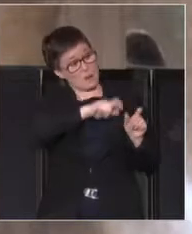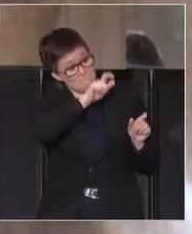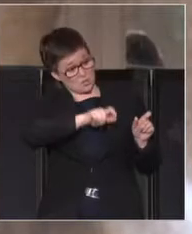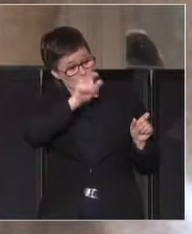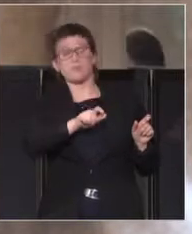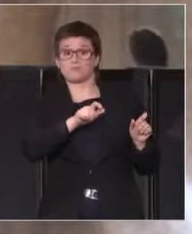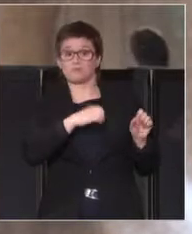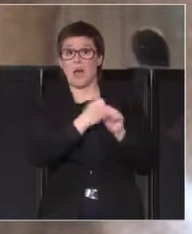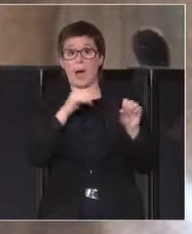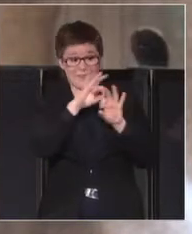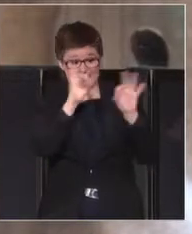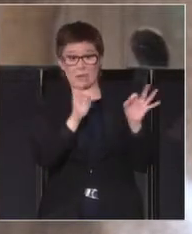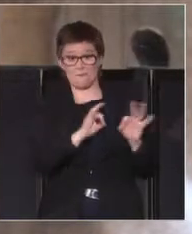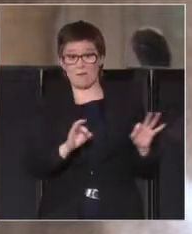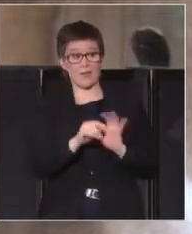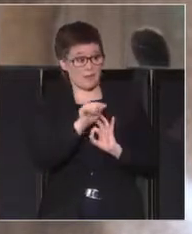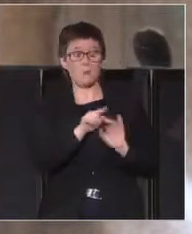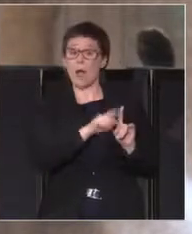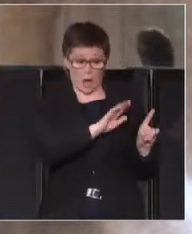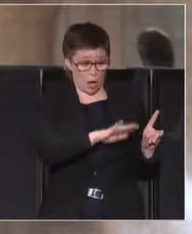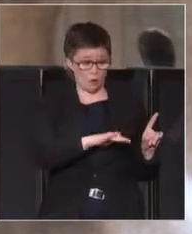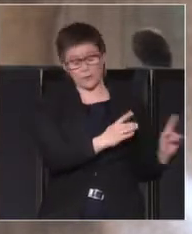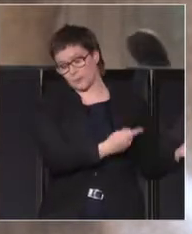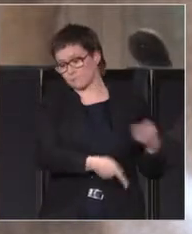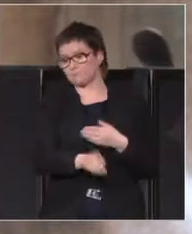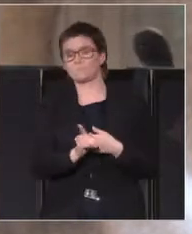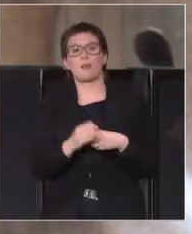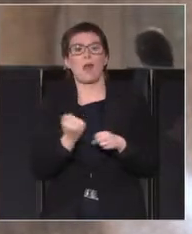Kinder, zu Arbeitsleistungen verpflichtet.